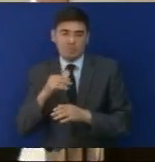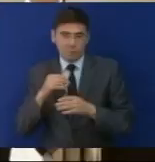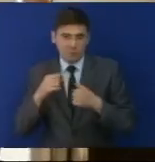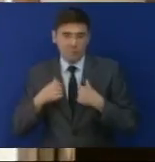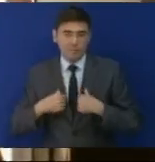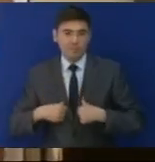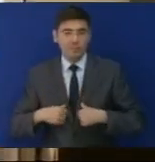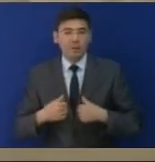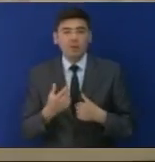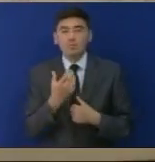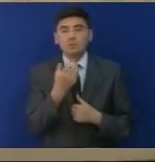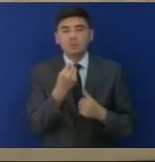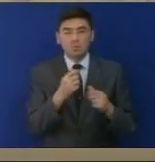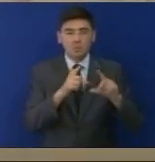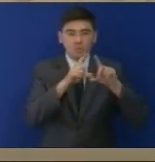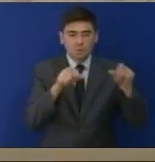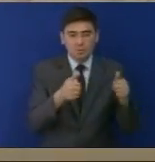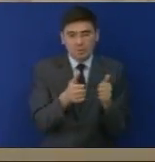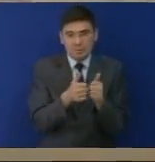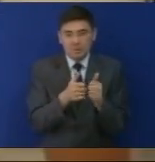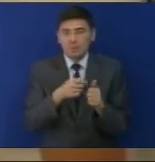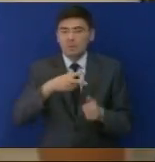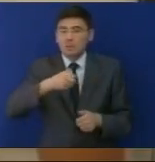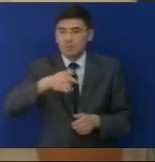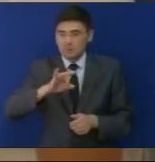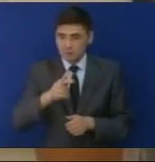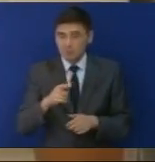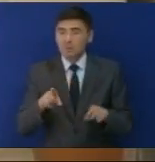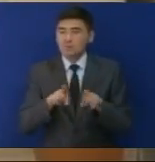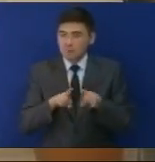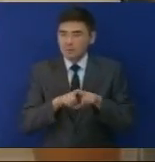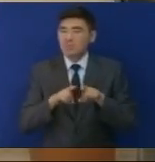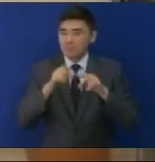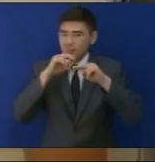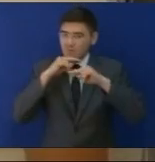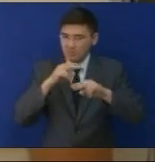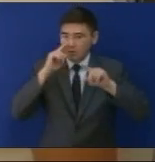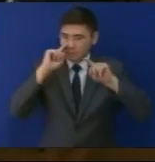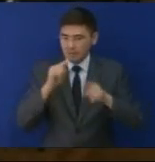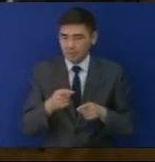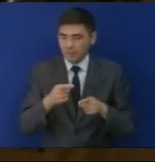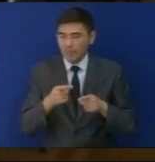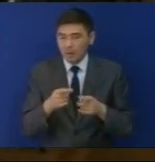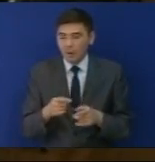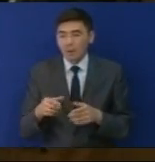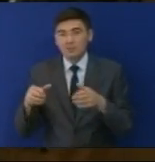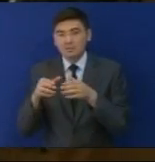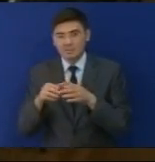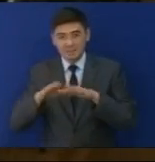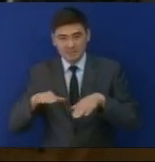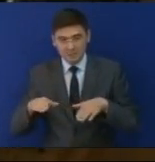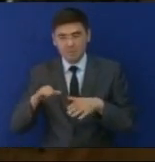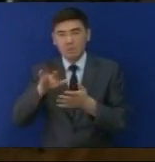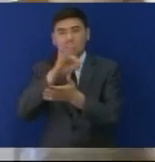Помимо охвата детей культурно-образовательной программы, организованы экскурсии за город. Ребята съездили в столицу нашей страны, город Нур-Султан, в